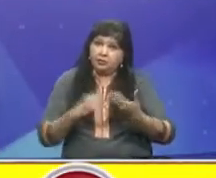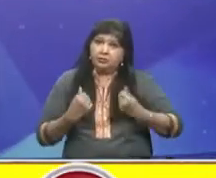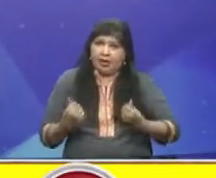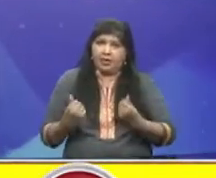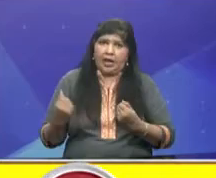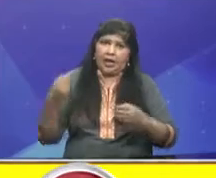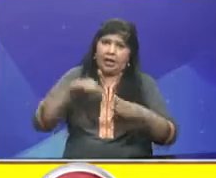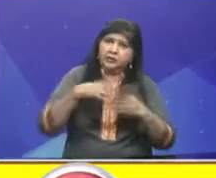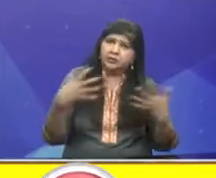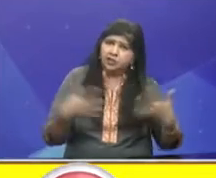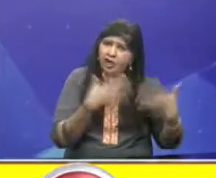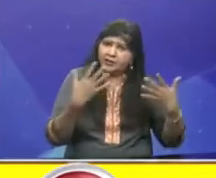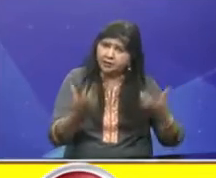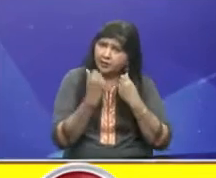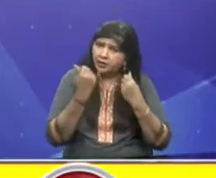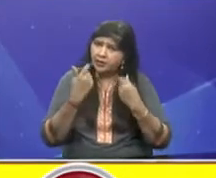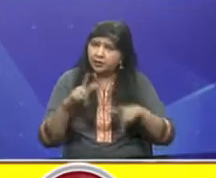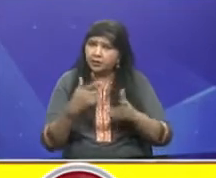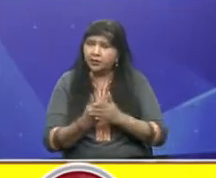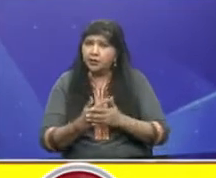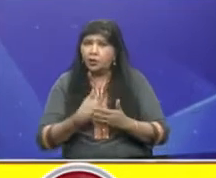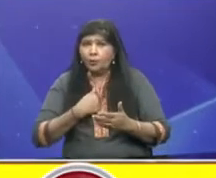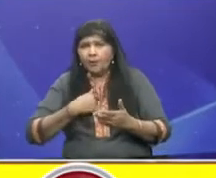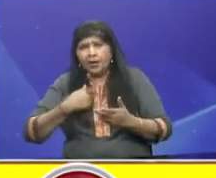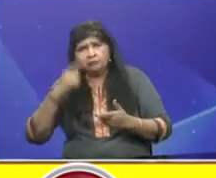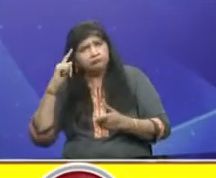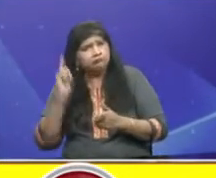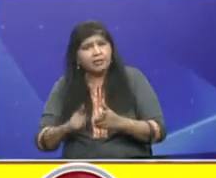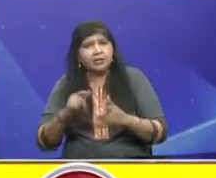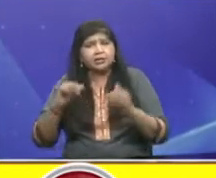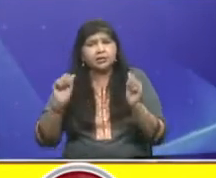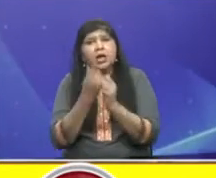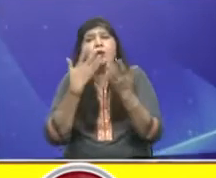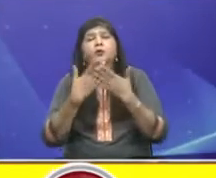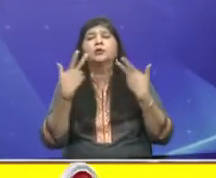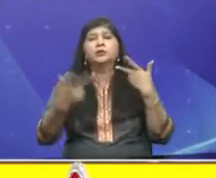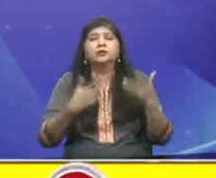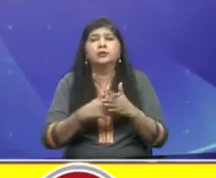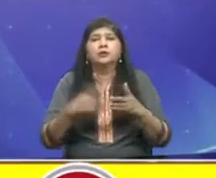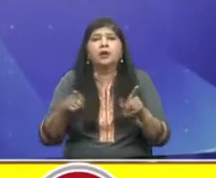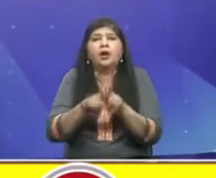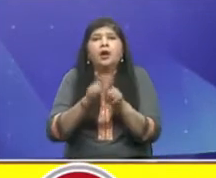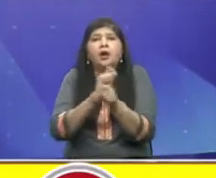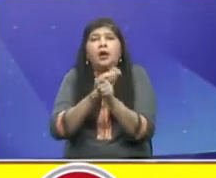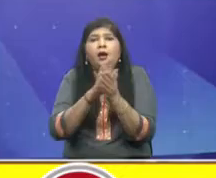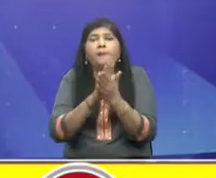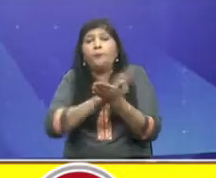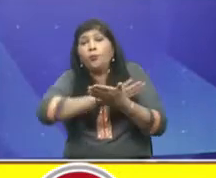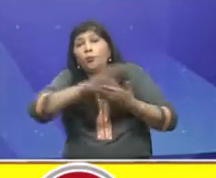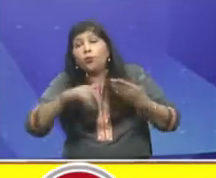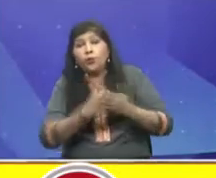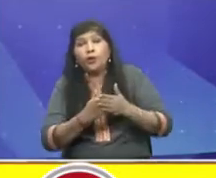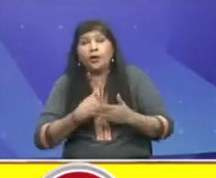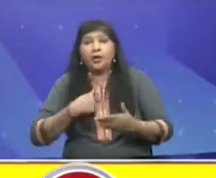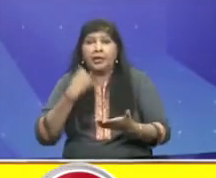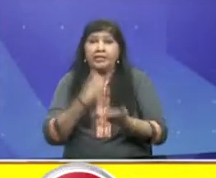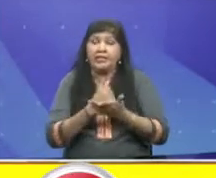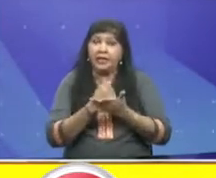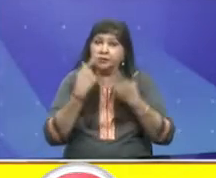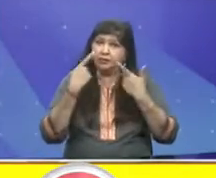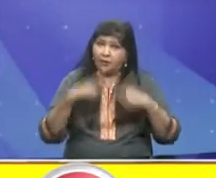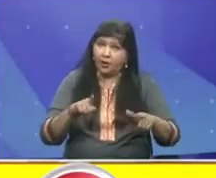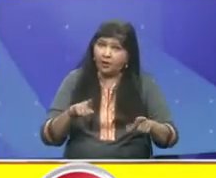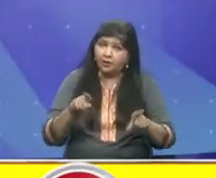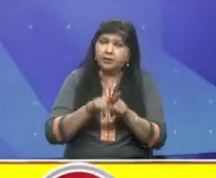और तीसरी है कैन डू स्पिरिट, यानी किसी भी काम को पूरा करने की जिद,